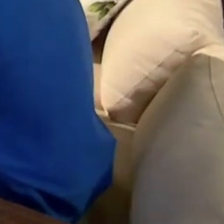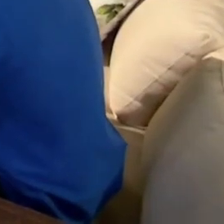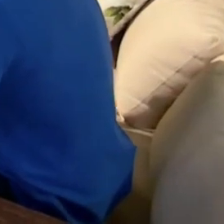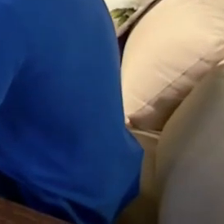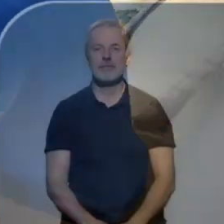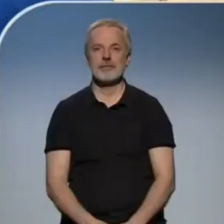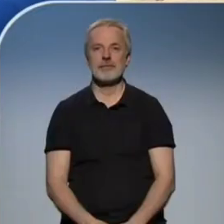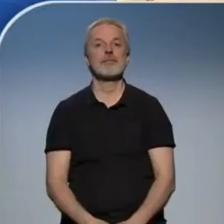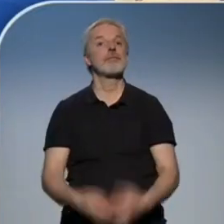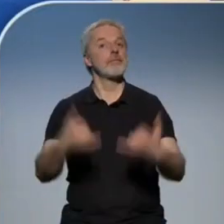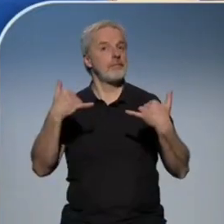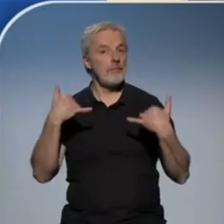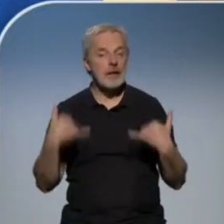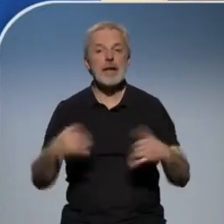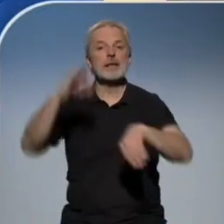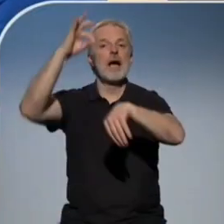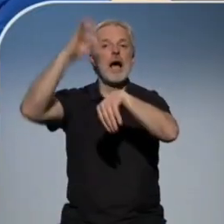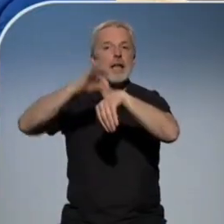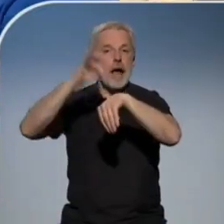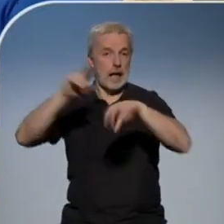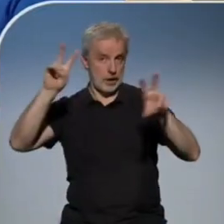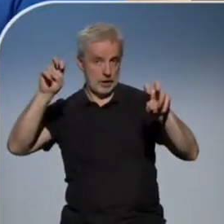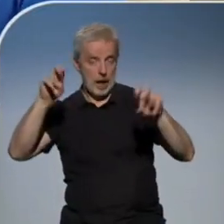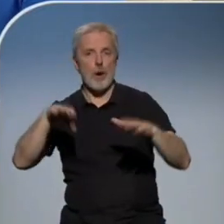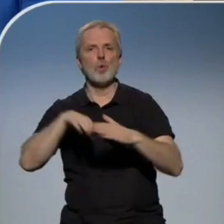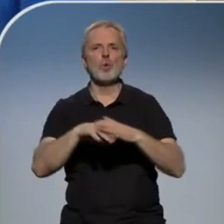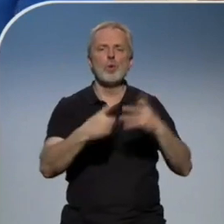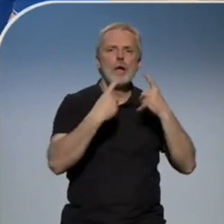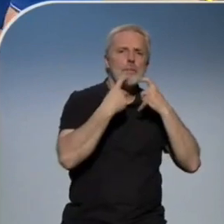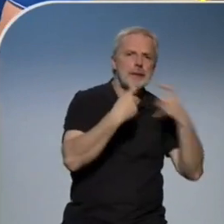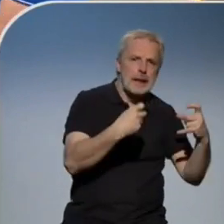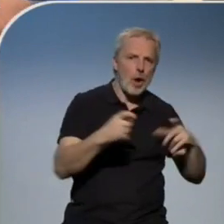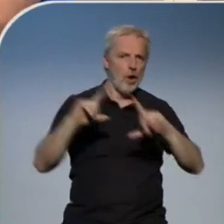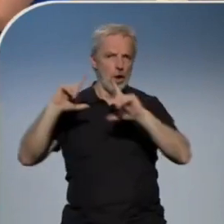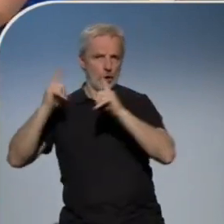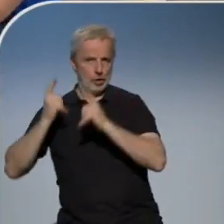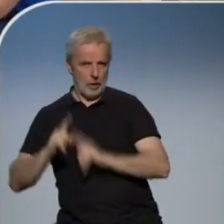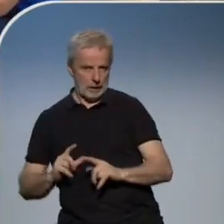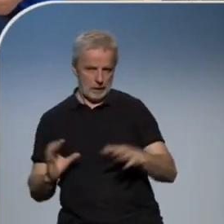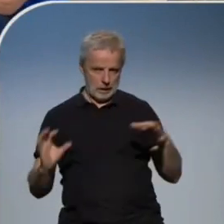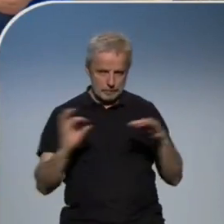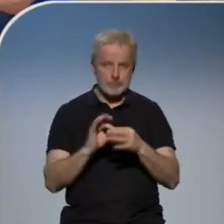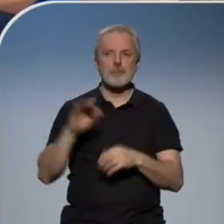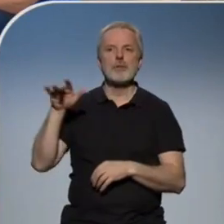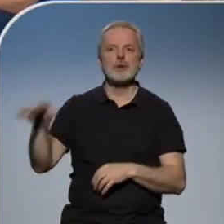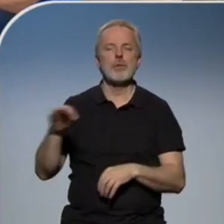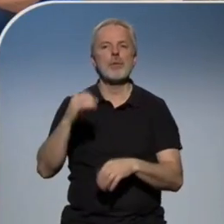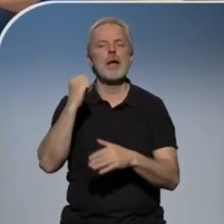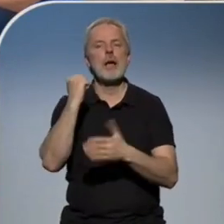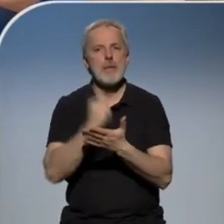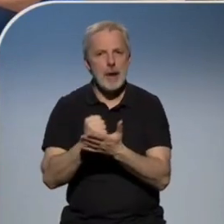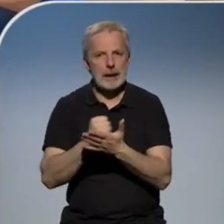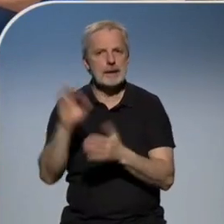Dnes se zabýváme v našem hlavním lékařském tématu psychosomatikou. Doteď na vaše dotazy odpovídal pan magistr Milan Studnička. Pane